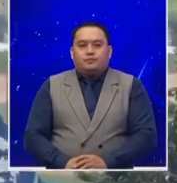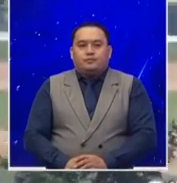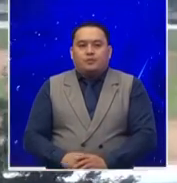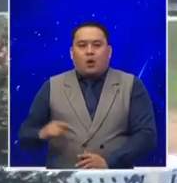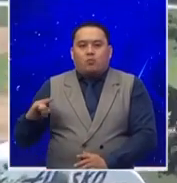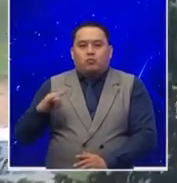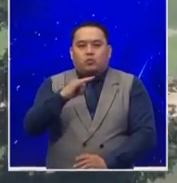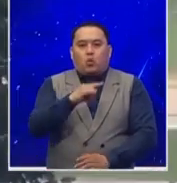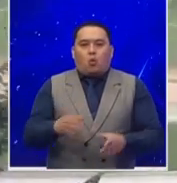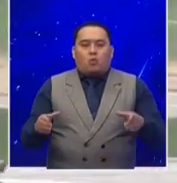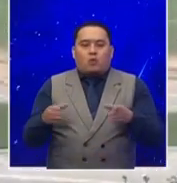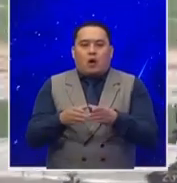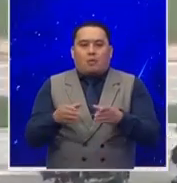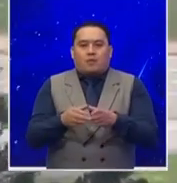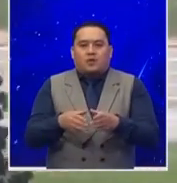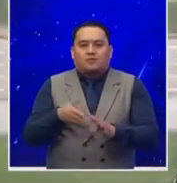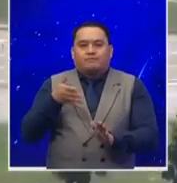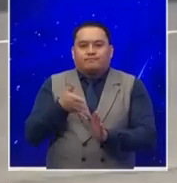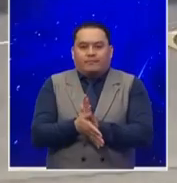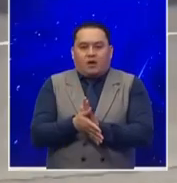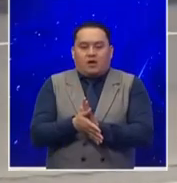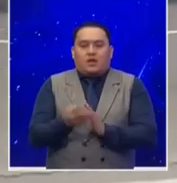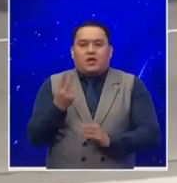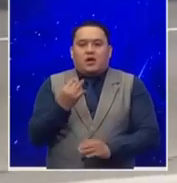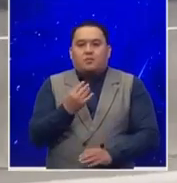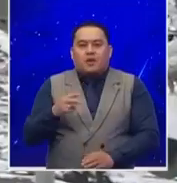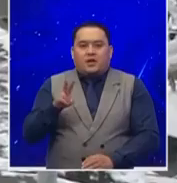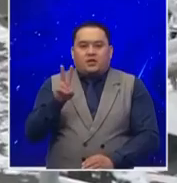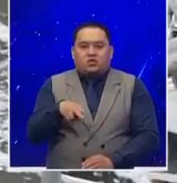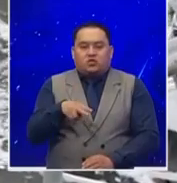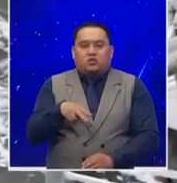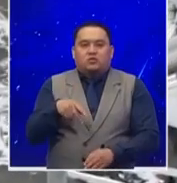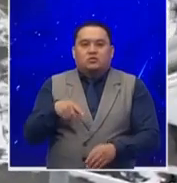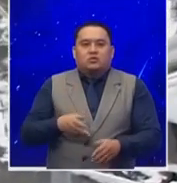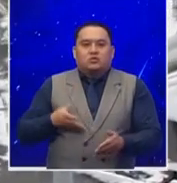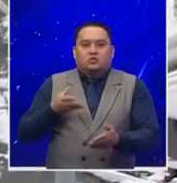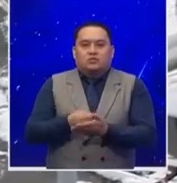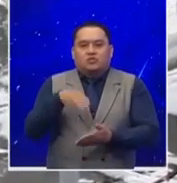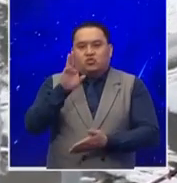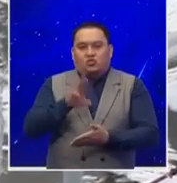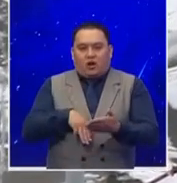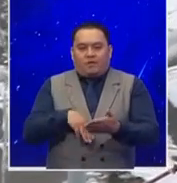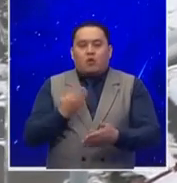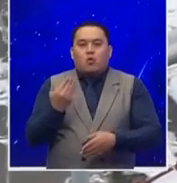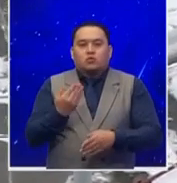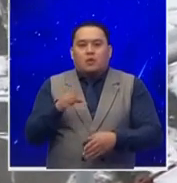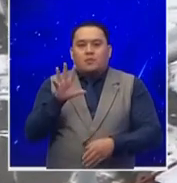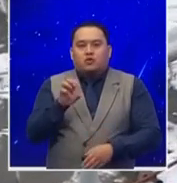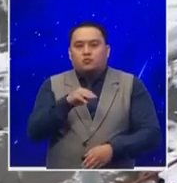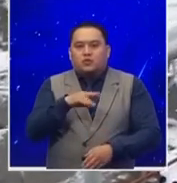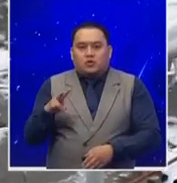Боинг компаниясының қалтасы қағылды. Алып холдинг 2,5 миллиард доллар айыппұл төлеуге мәжбүр. Қомақты қаржының 500